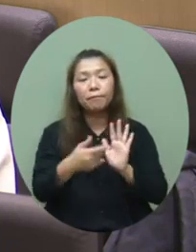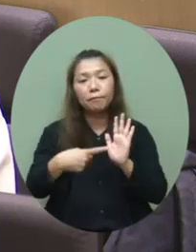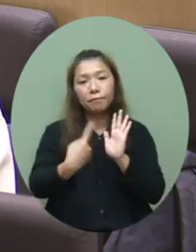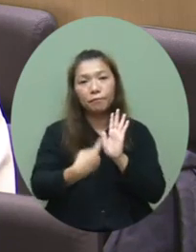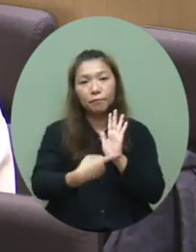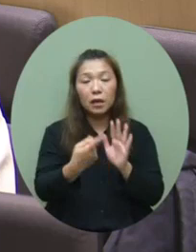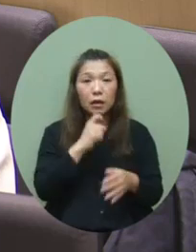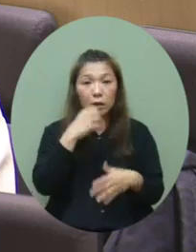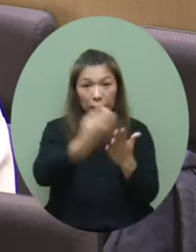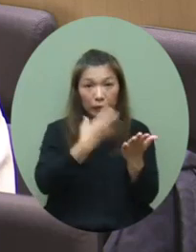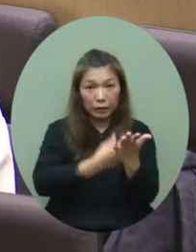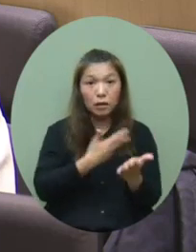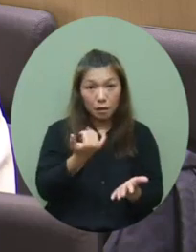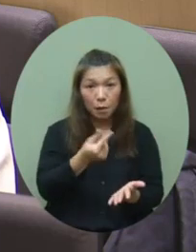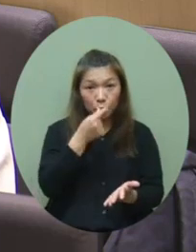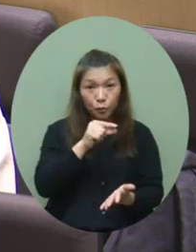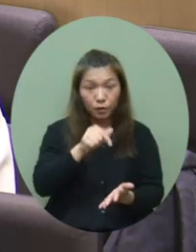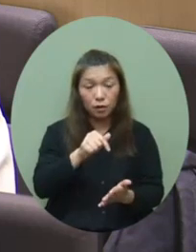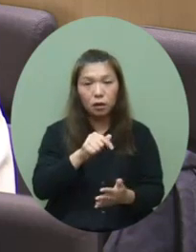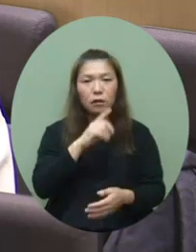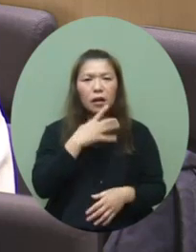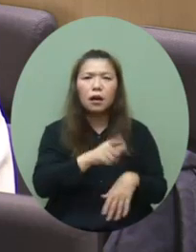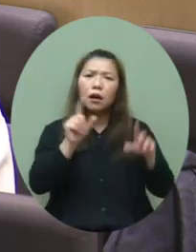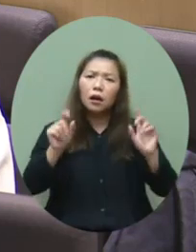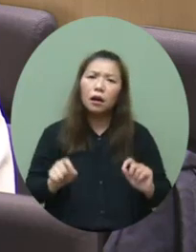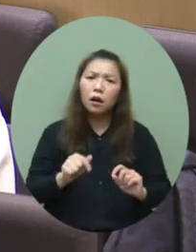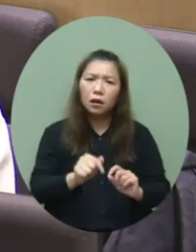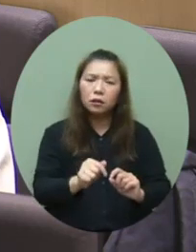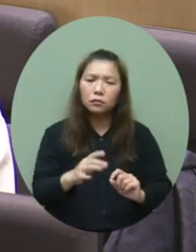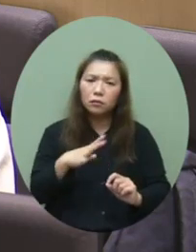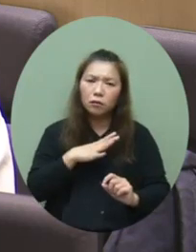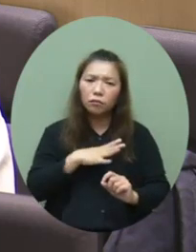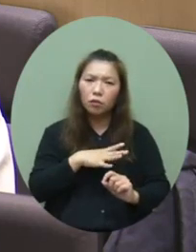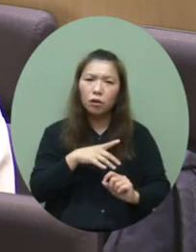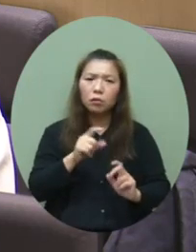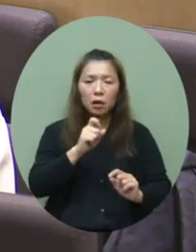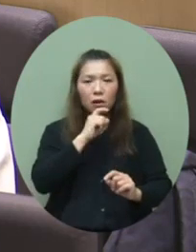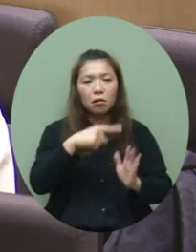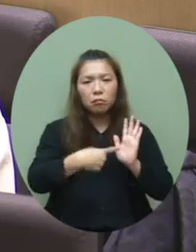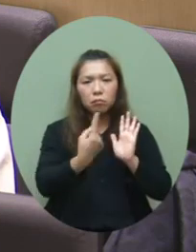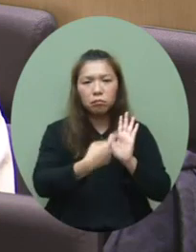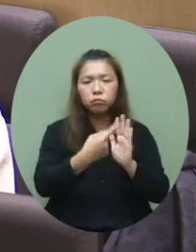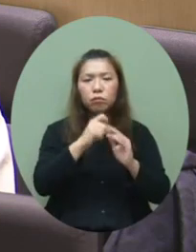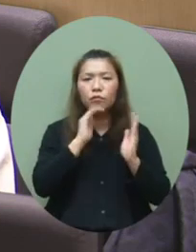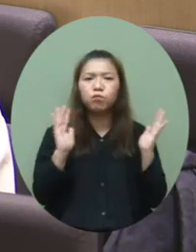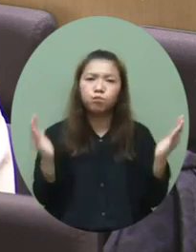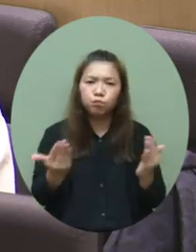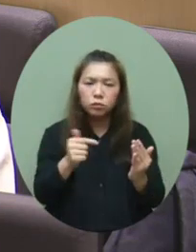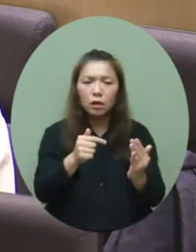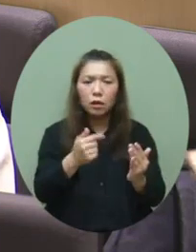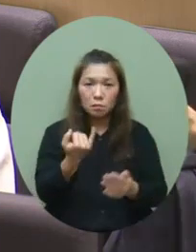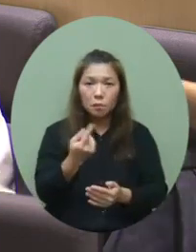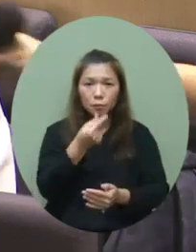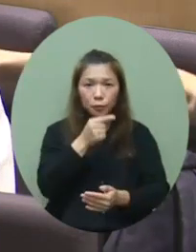即係係呢個有冇話一個形容嘅情況，就係即係點解會個免疫屏障嘅免疫屏障或者係點樣咧？唔